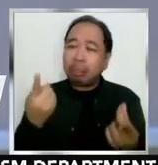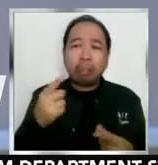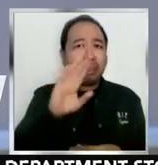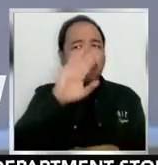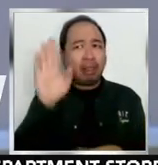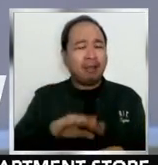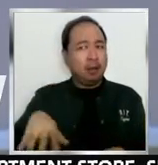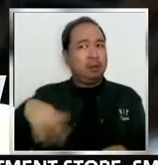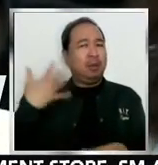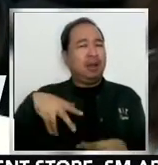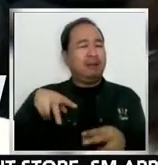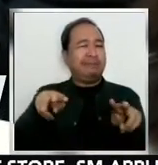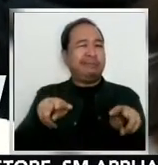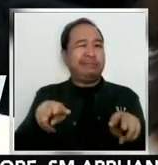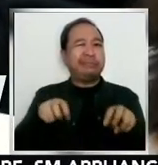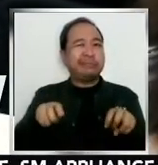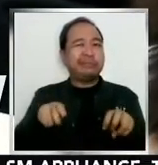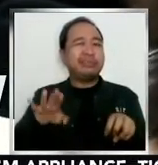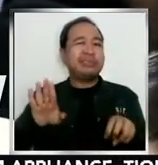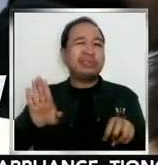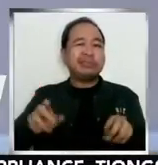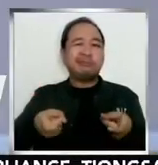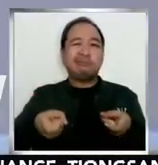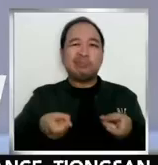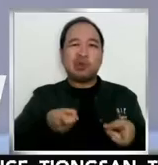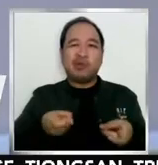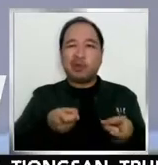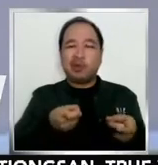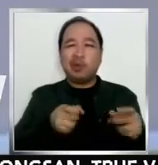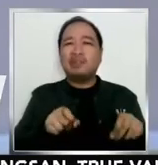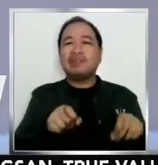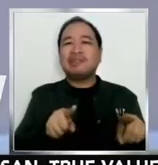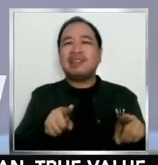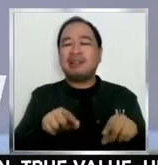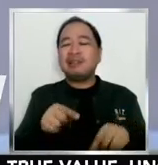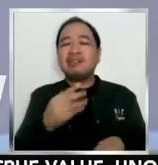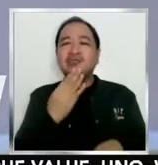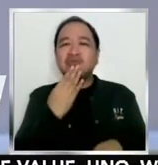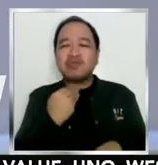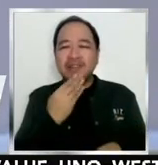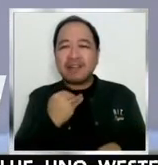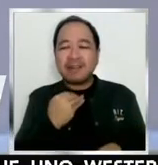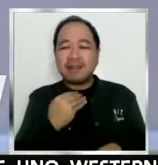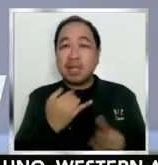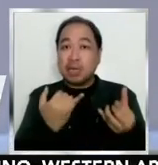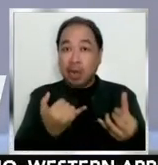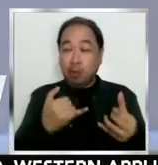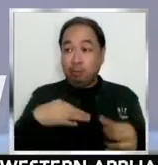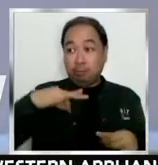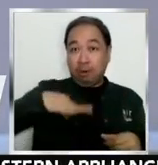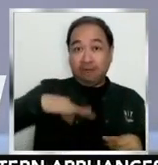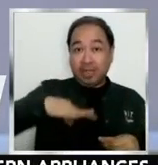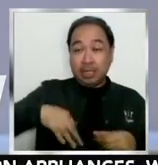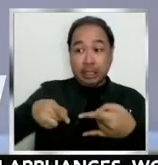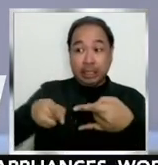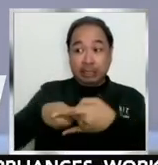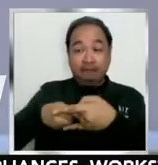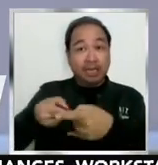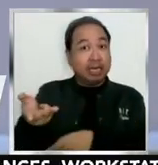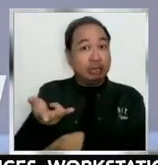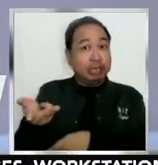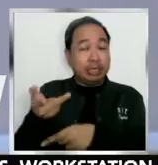na monopolyo. Sa ganong tubo na pinaghahatian lang ng tatlo, di mahirap